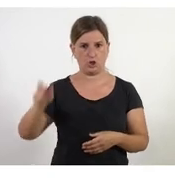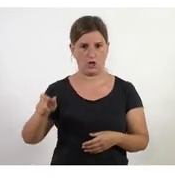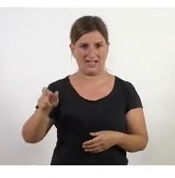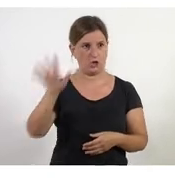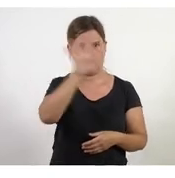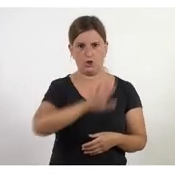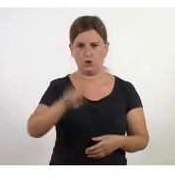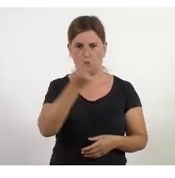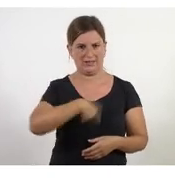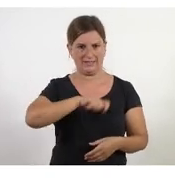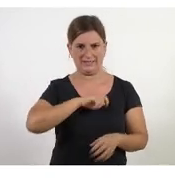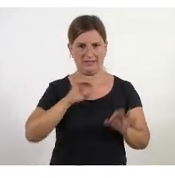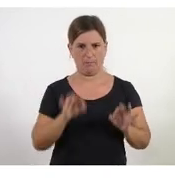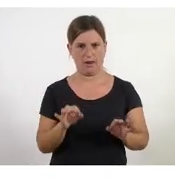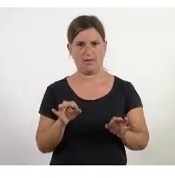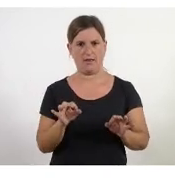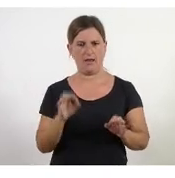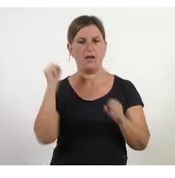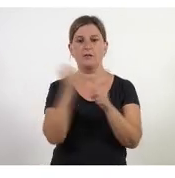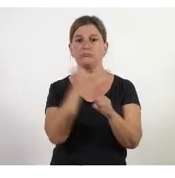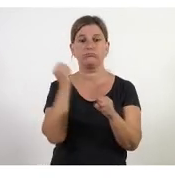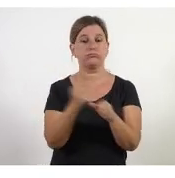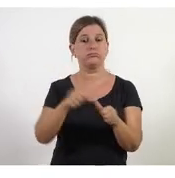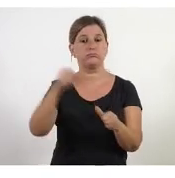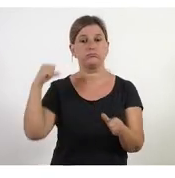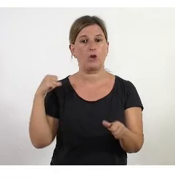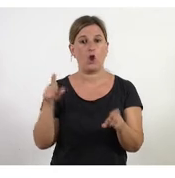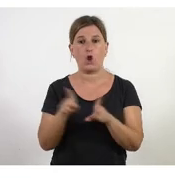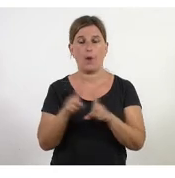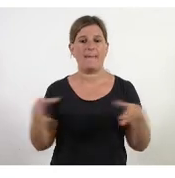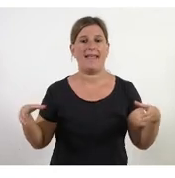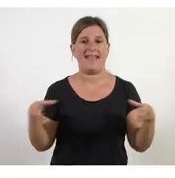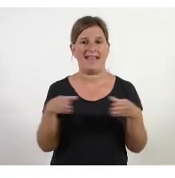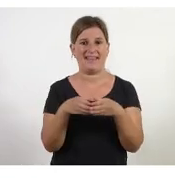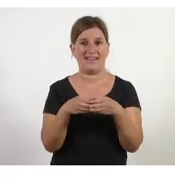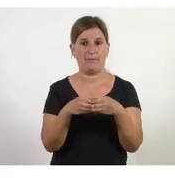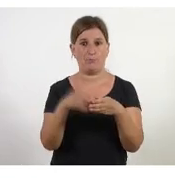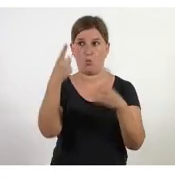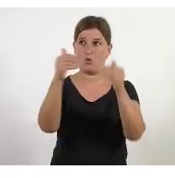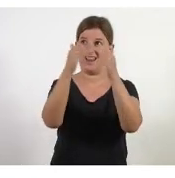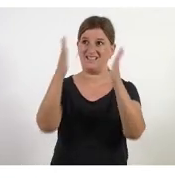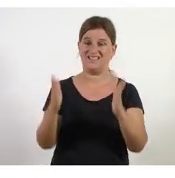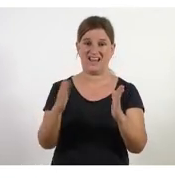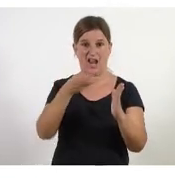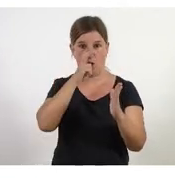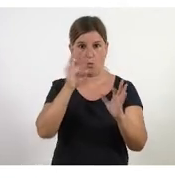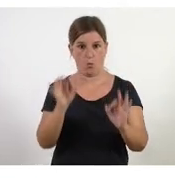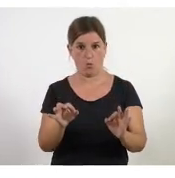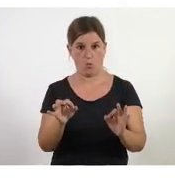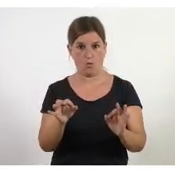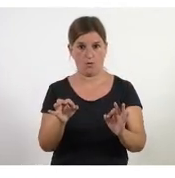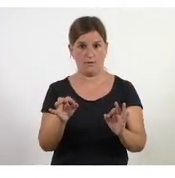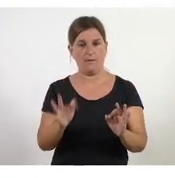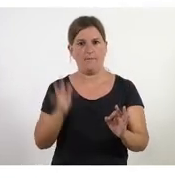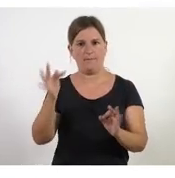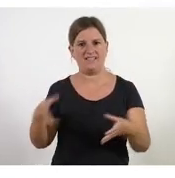Espanya. Ells venien treballant com un equip en una mateixa seu i un equip de